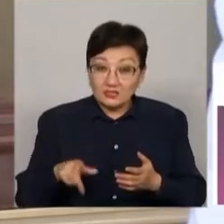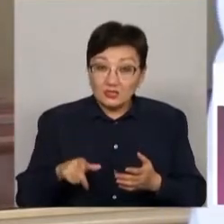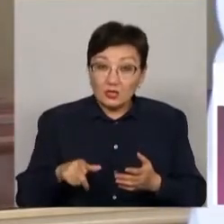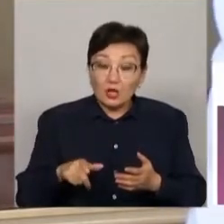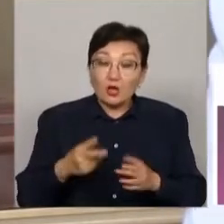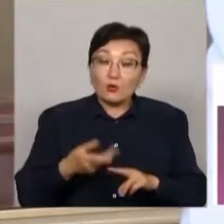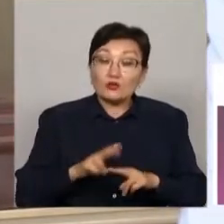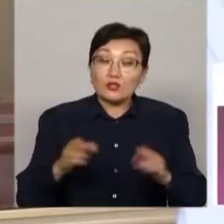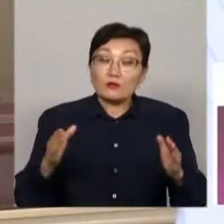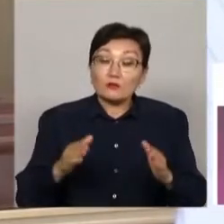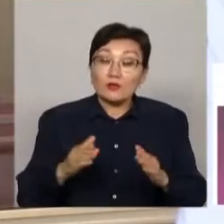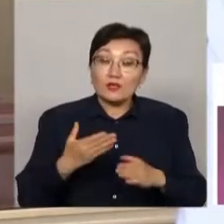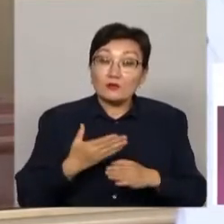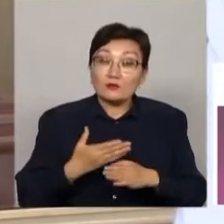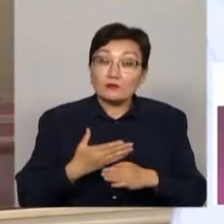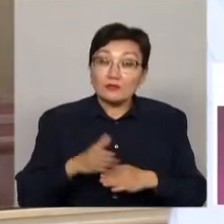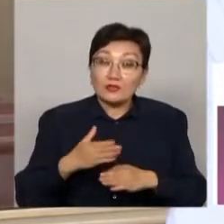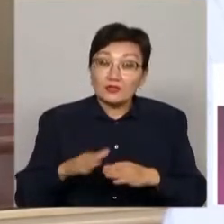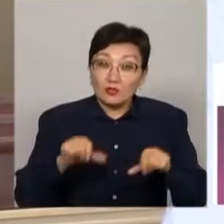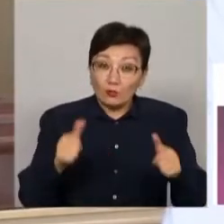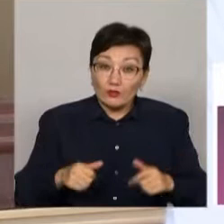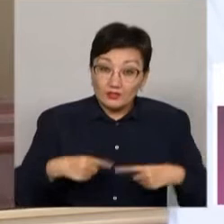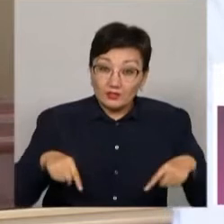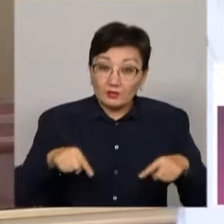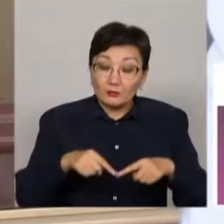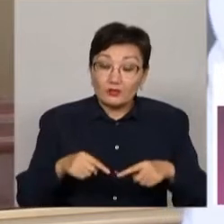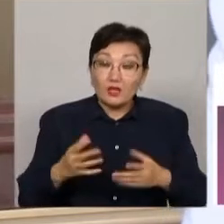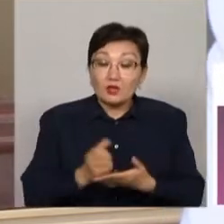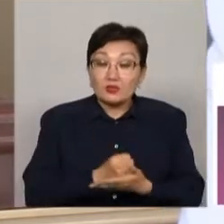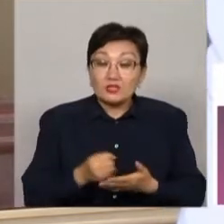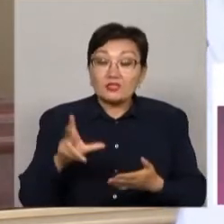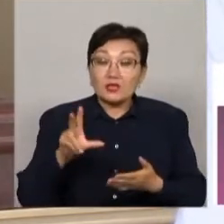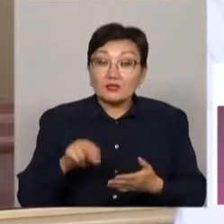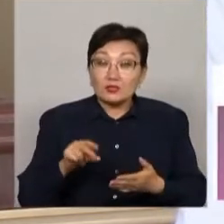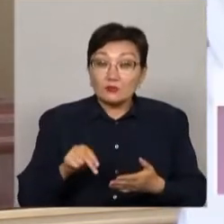Оның осы микрокредитті алған алушылардың саны